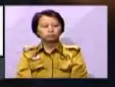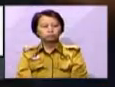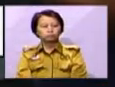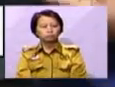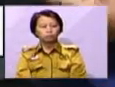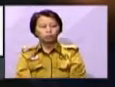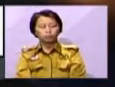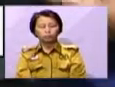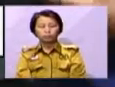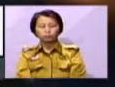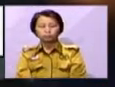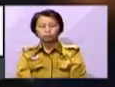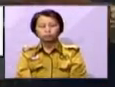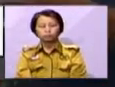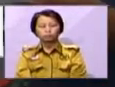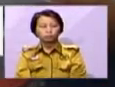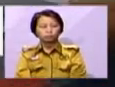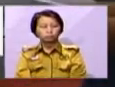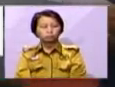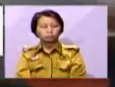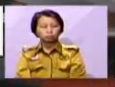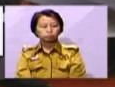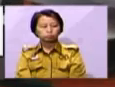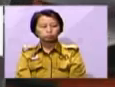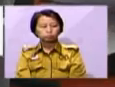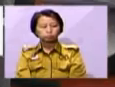Seterusnya, Masjid Aziziah Batu.